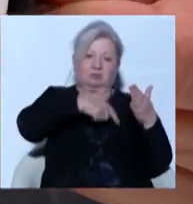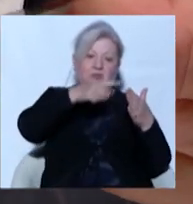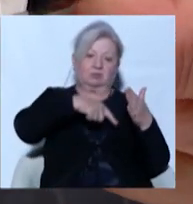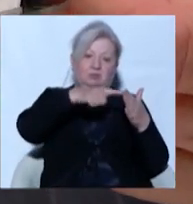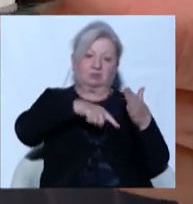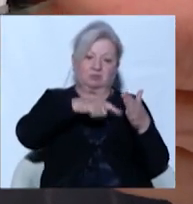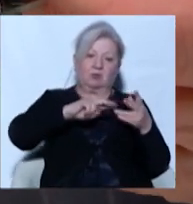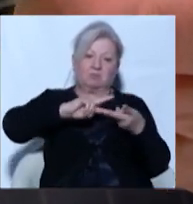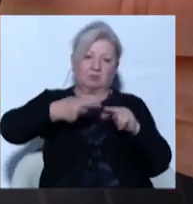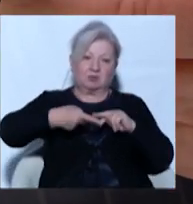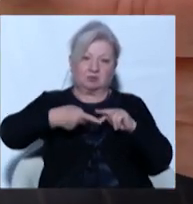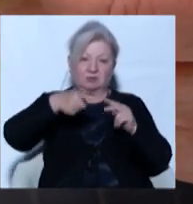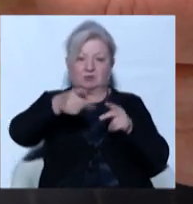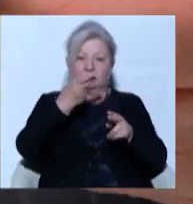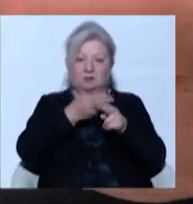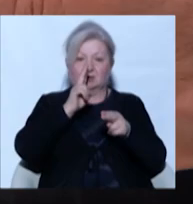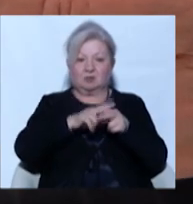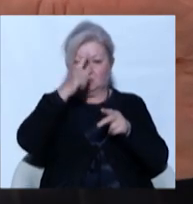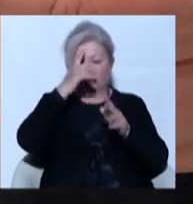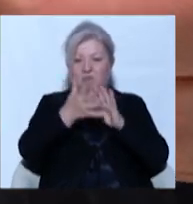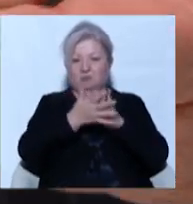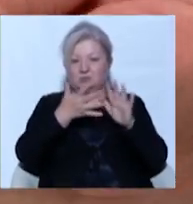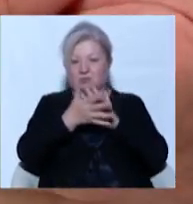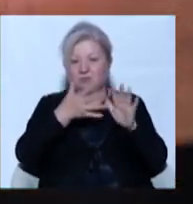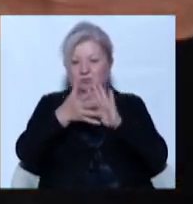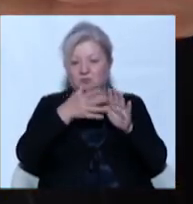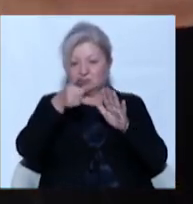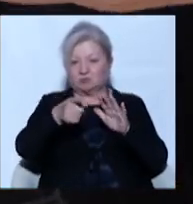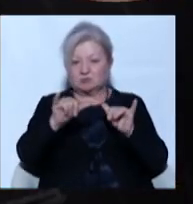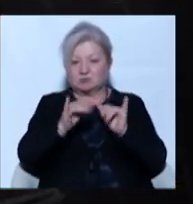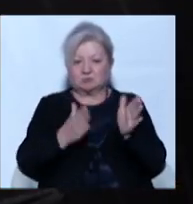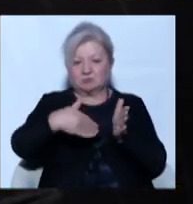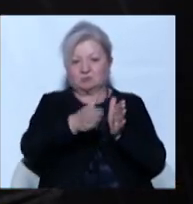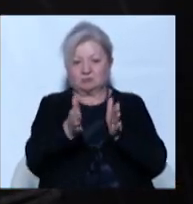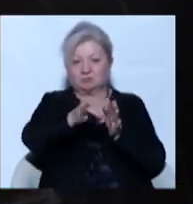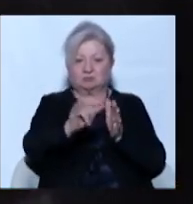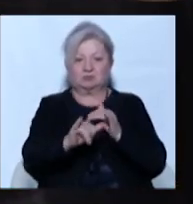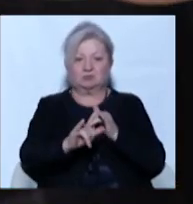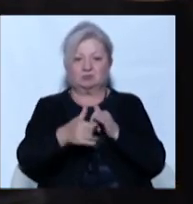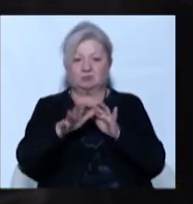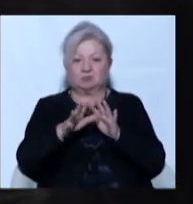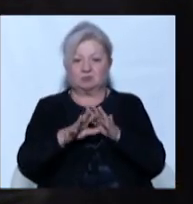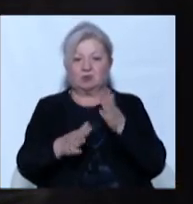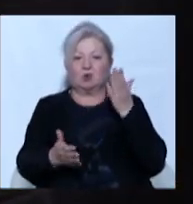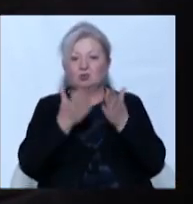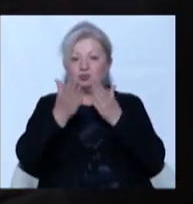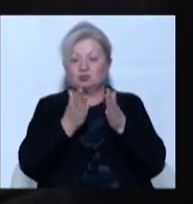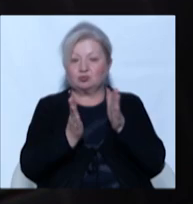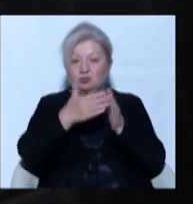ეს ბორბალი ტრიალებს მარჯვენა ტრიალებს წინ, მეორე უკან საპირისპიროდ. კიდევ ერთხელ გავამახვილოთ